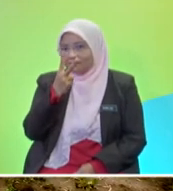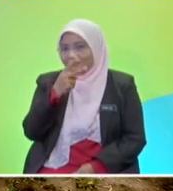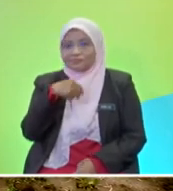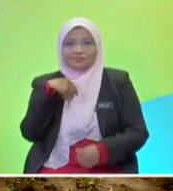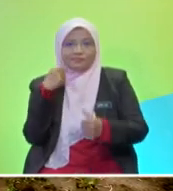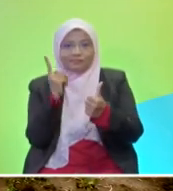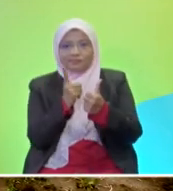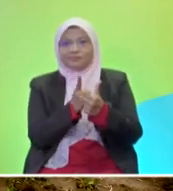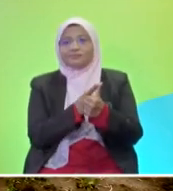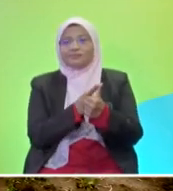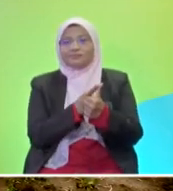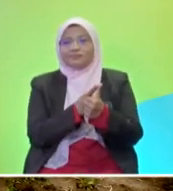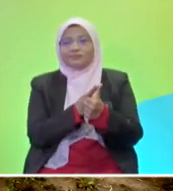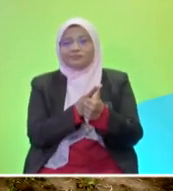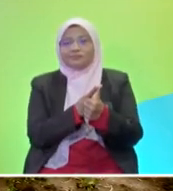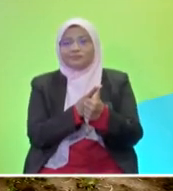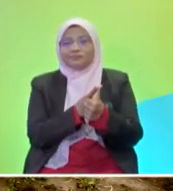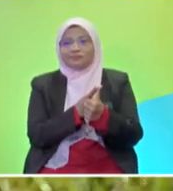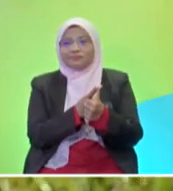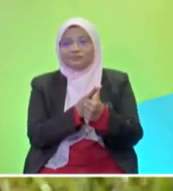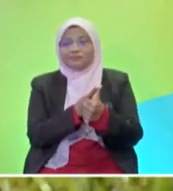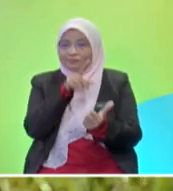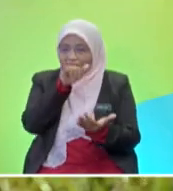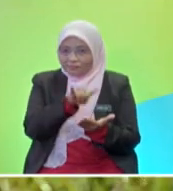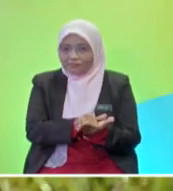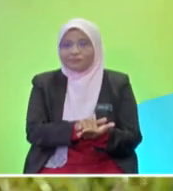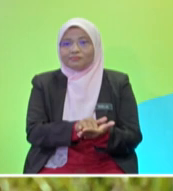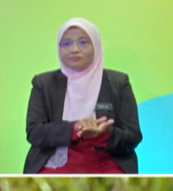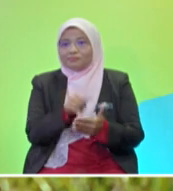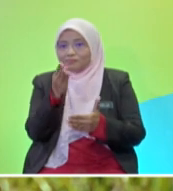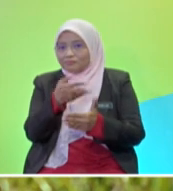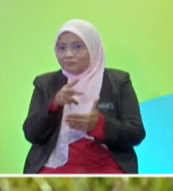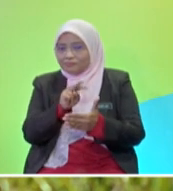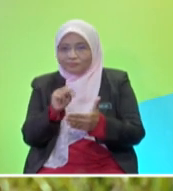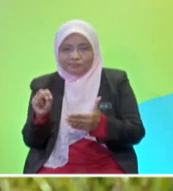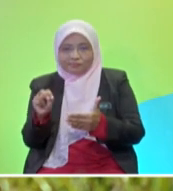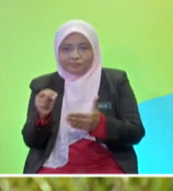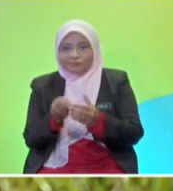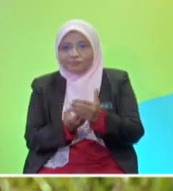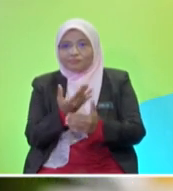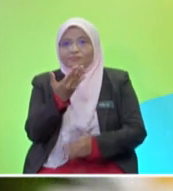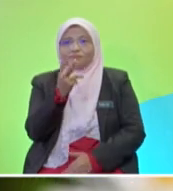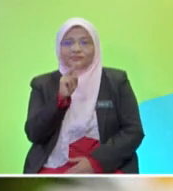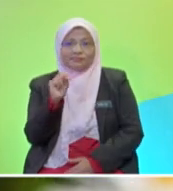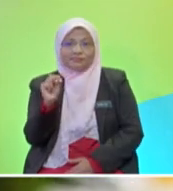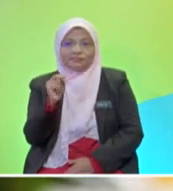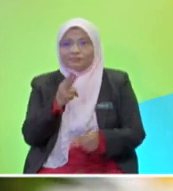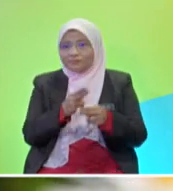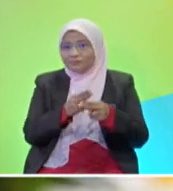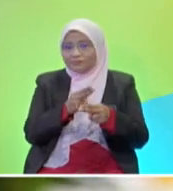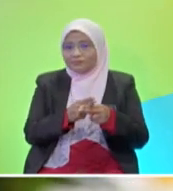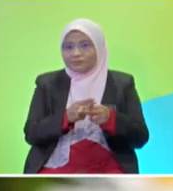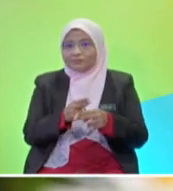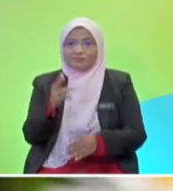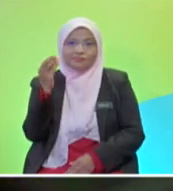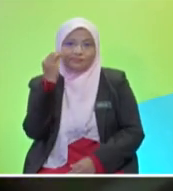1 kalau Mira lihat itu adalah bahagian tumbuh-tumbuhan namanya ialah bunga. Boleh Mira sebut sekali